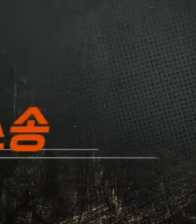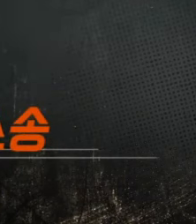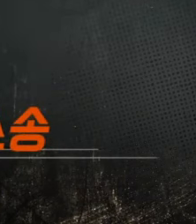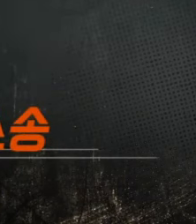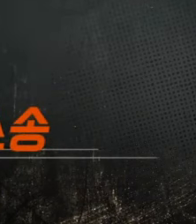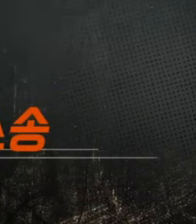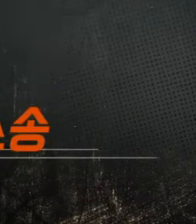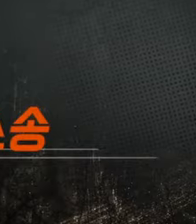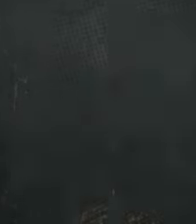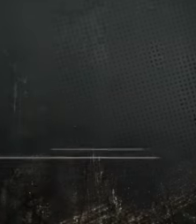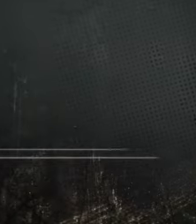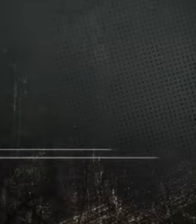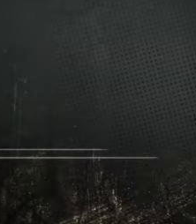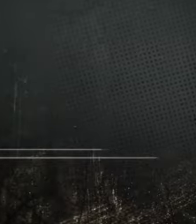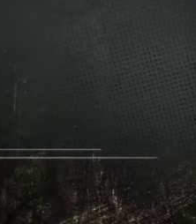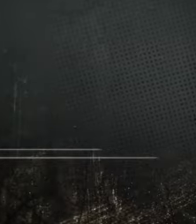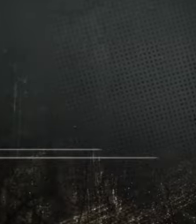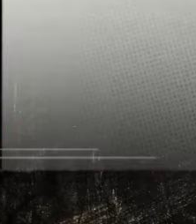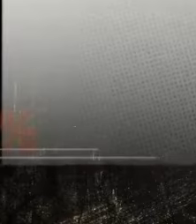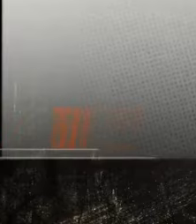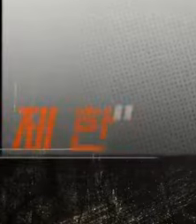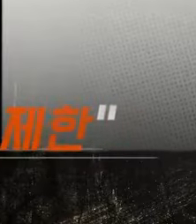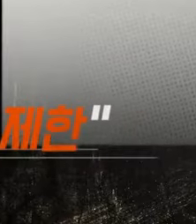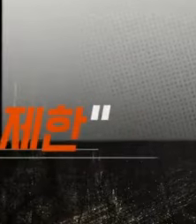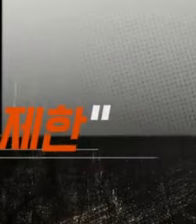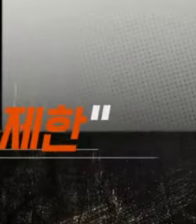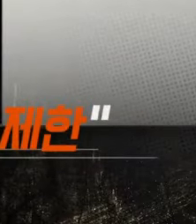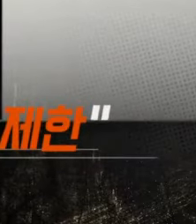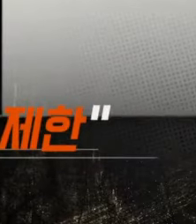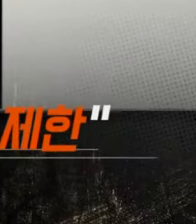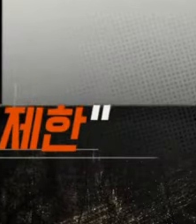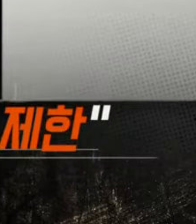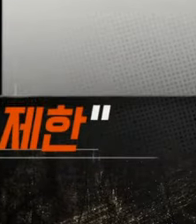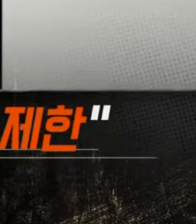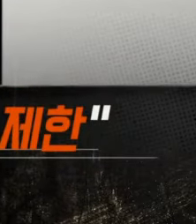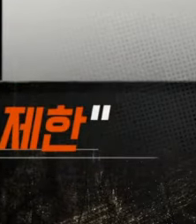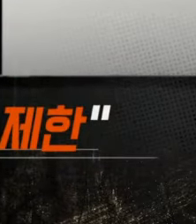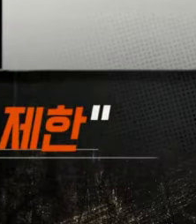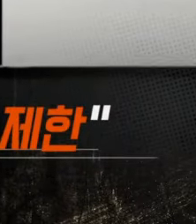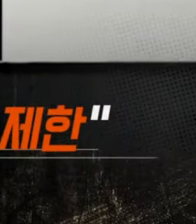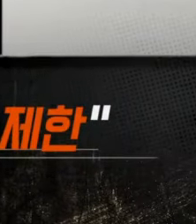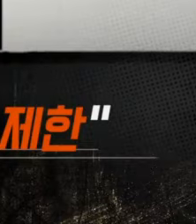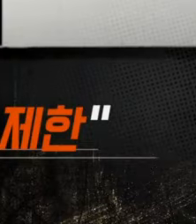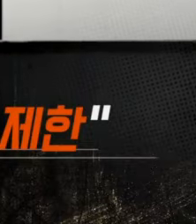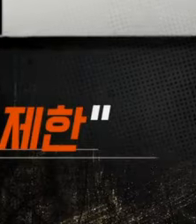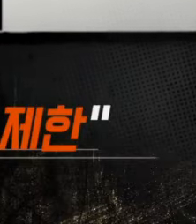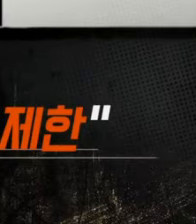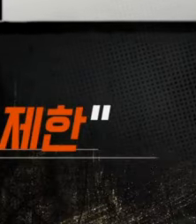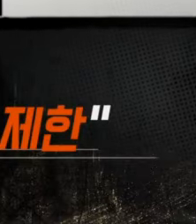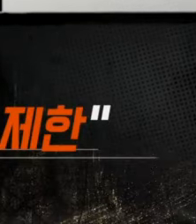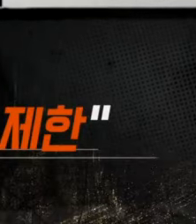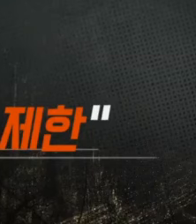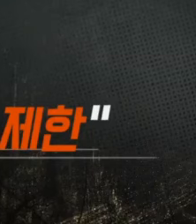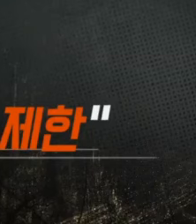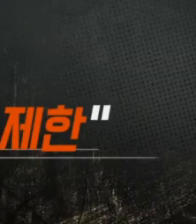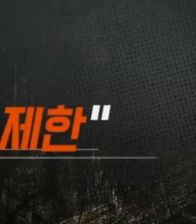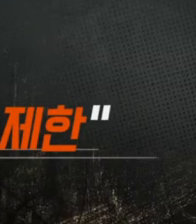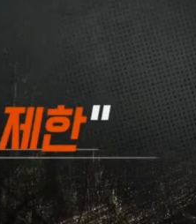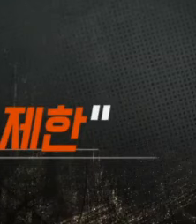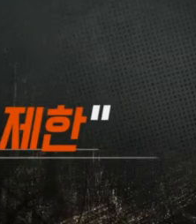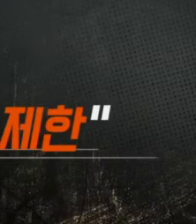제기했습니다. 재판부가 원고 일부 승소 판결을 내린 가운데 과거 수술 전력으로 수술이 어려웠을